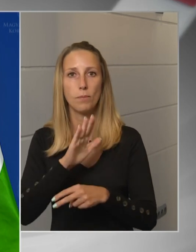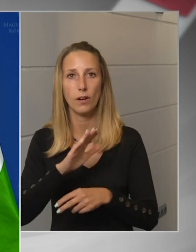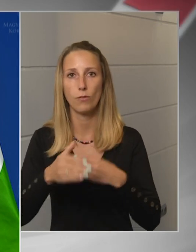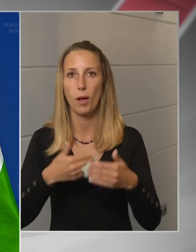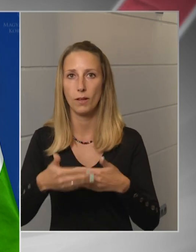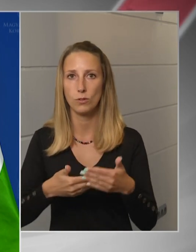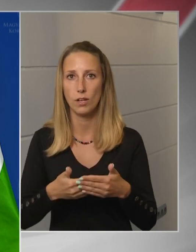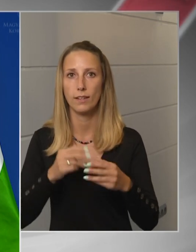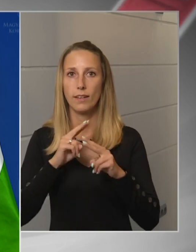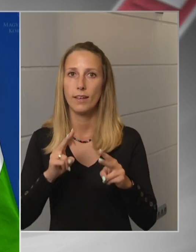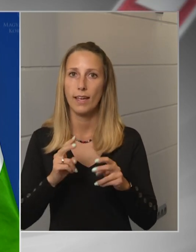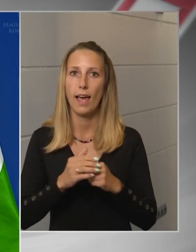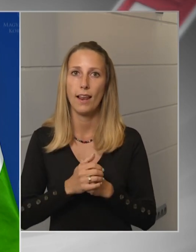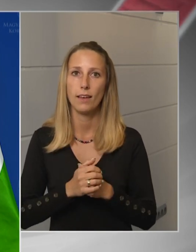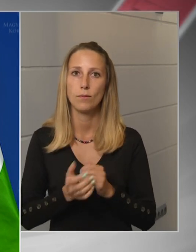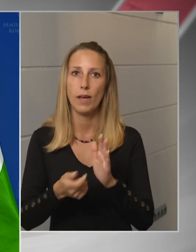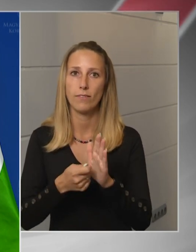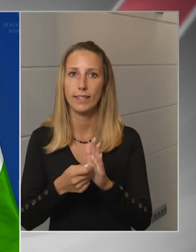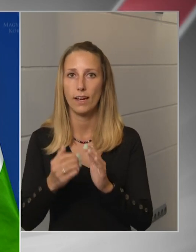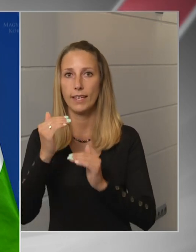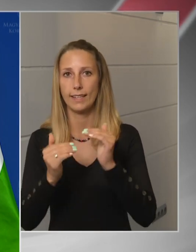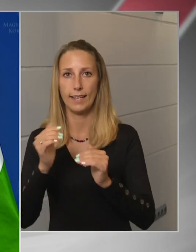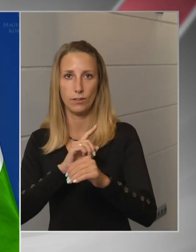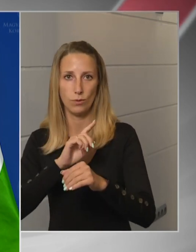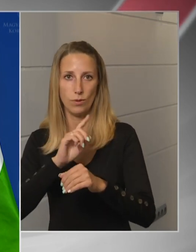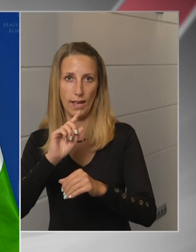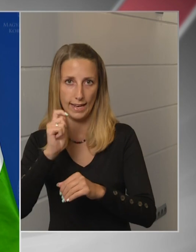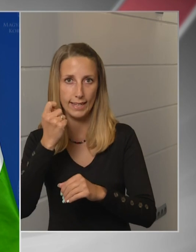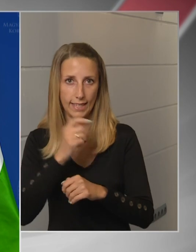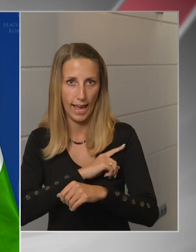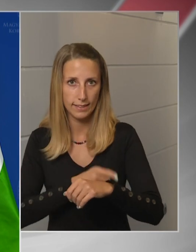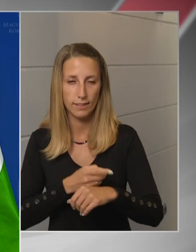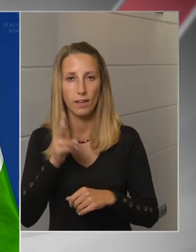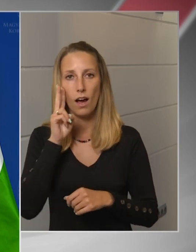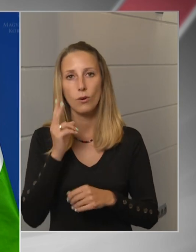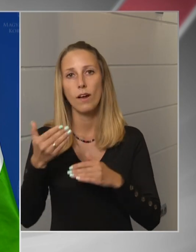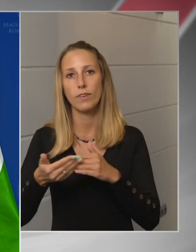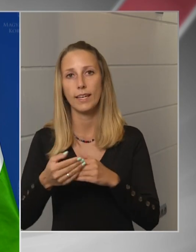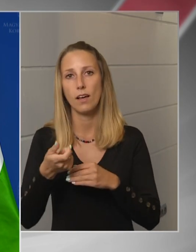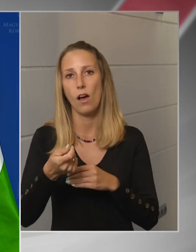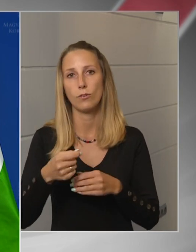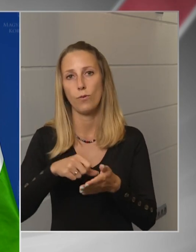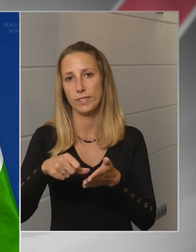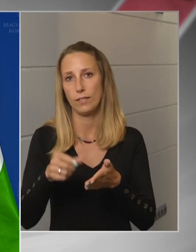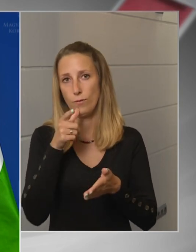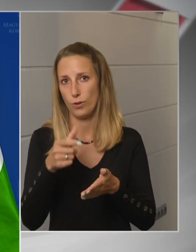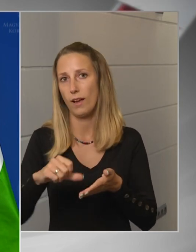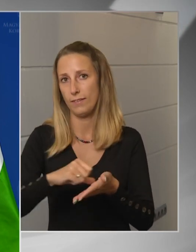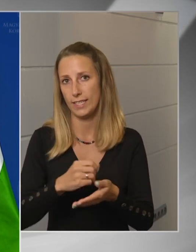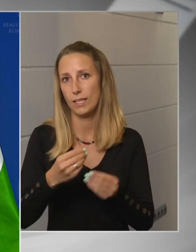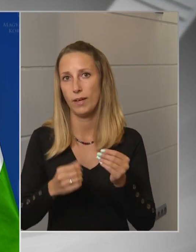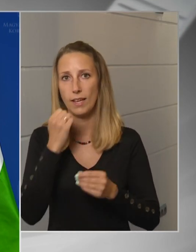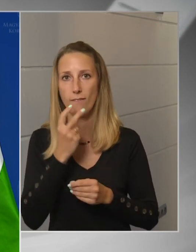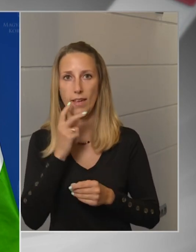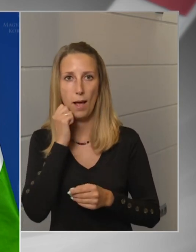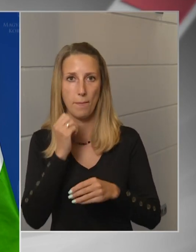folyamatosan meg kell venni a kiegész, vagy kiegyenlítő energiát, akkor azt a végén az adófizetők fogják kifizetni, hiszen az NVM